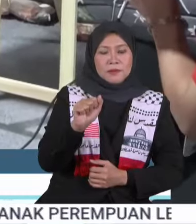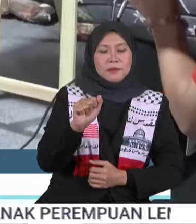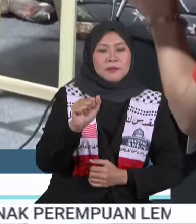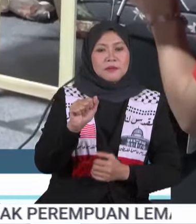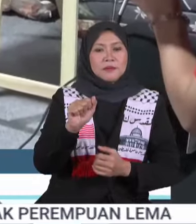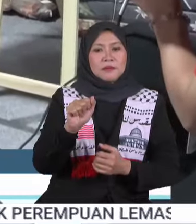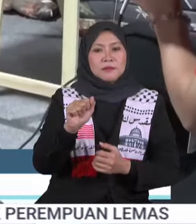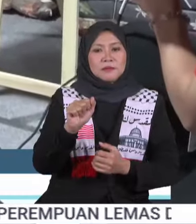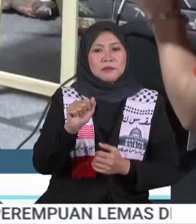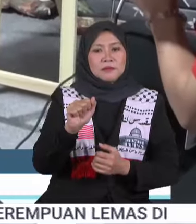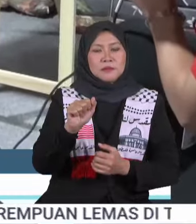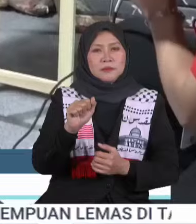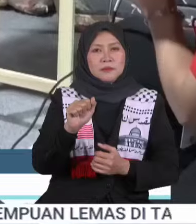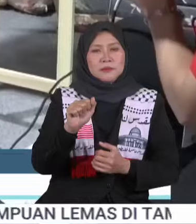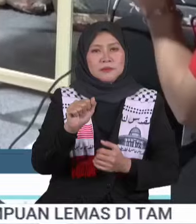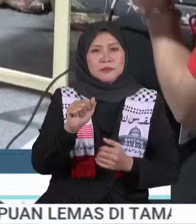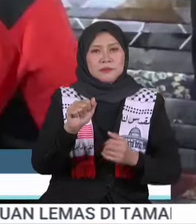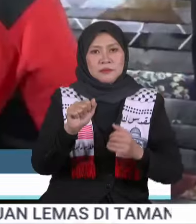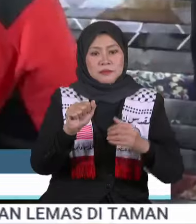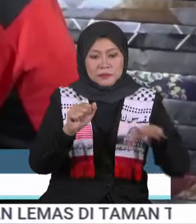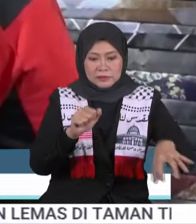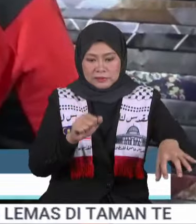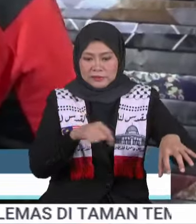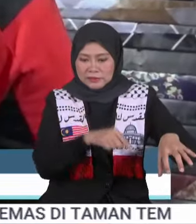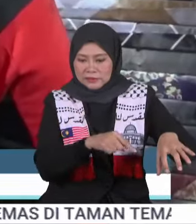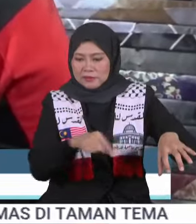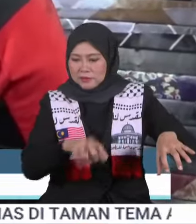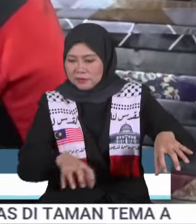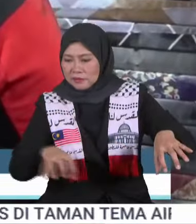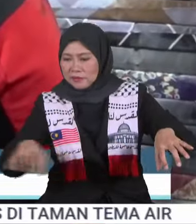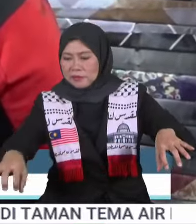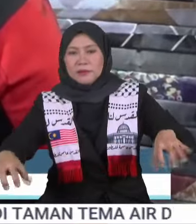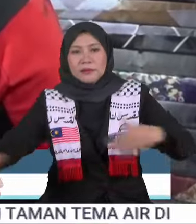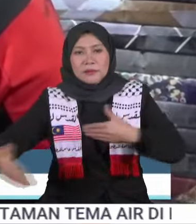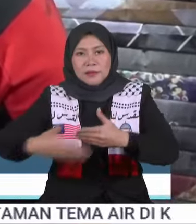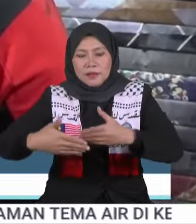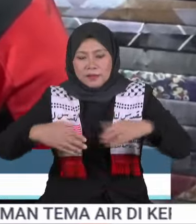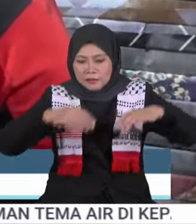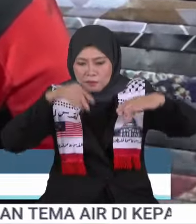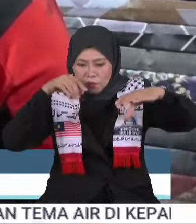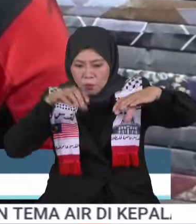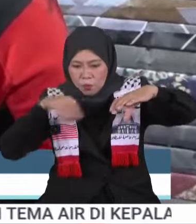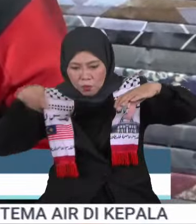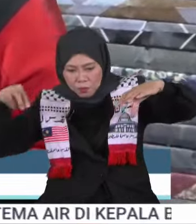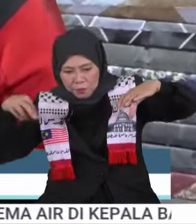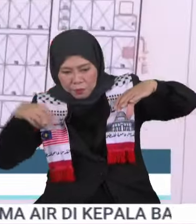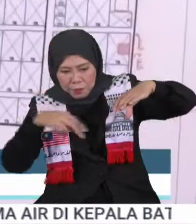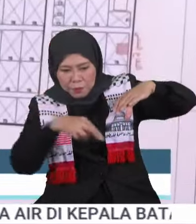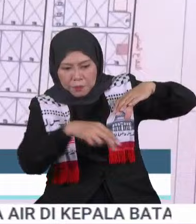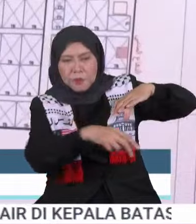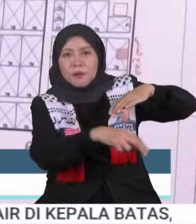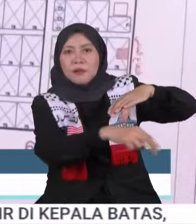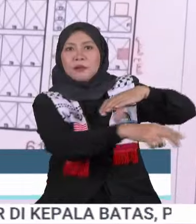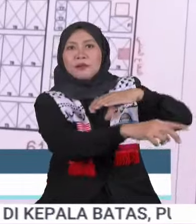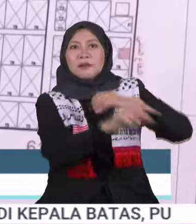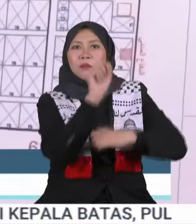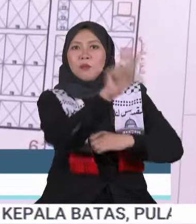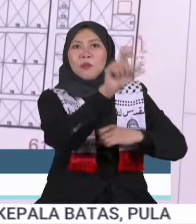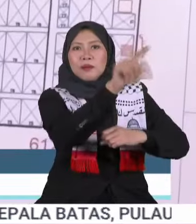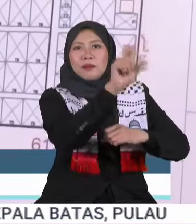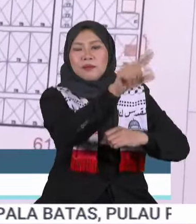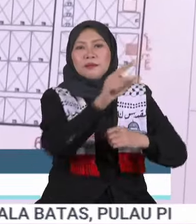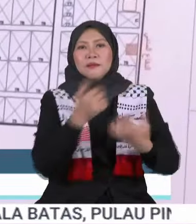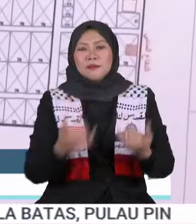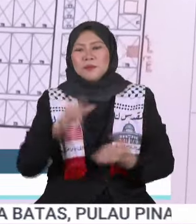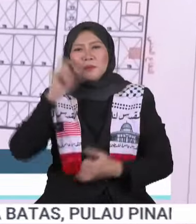Muaisim, kemah ini berdekatan dengan mulut terowong untuk pergi melontar. Jadi tidak perlulah para jemaah